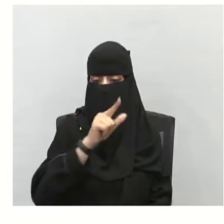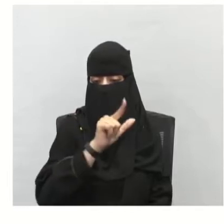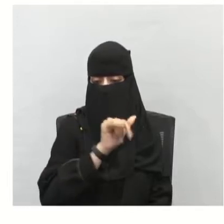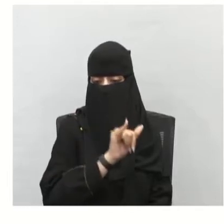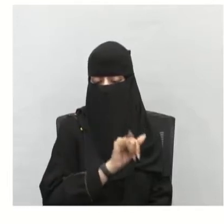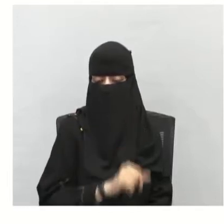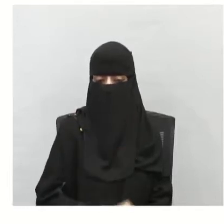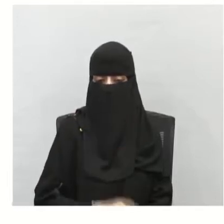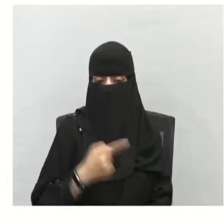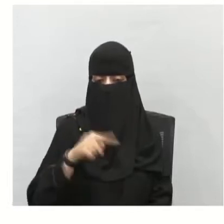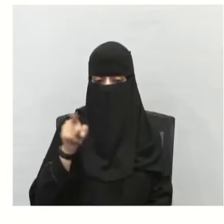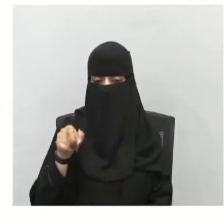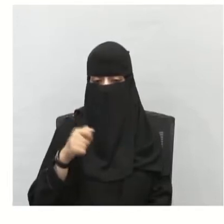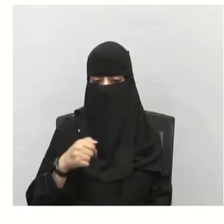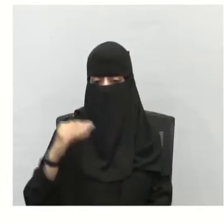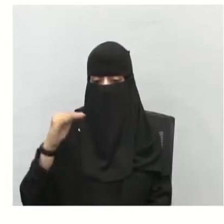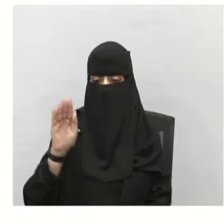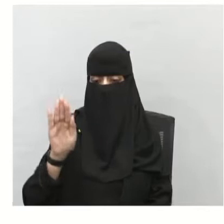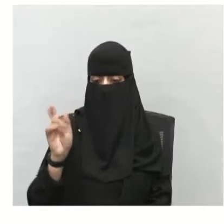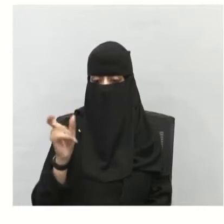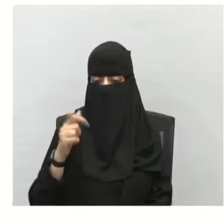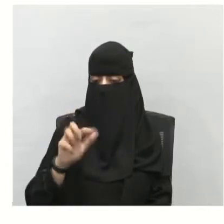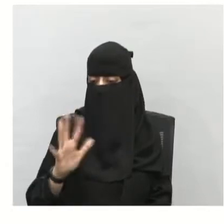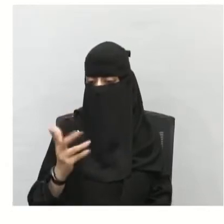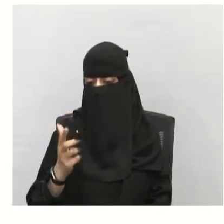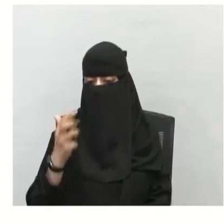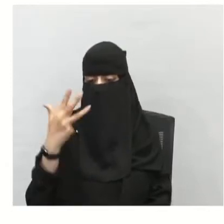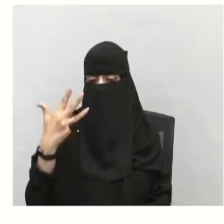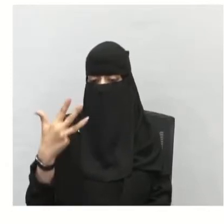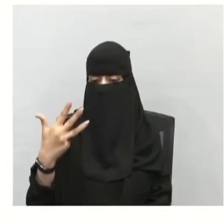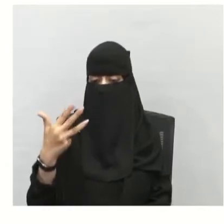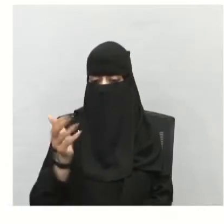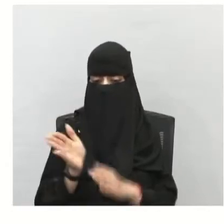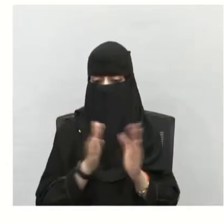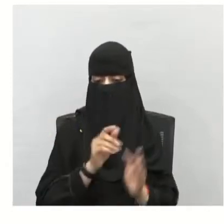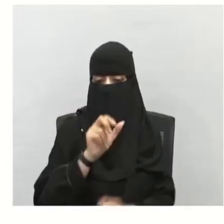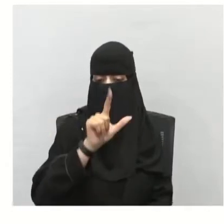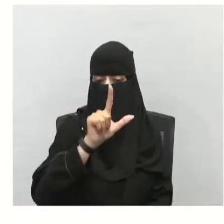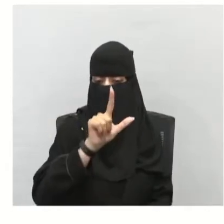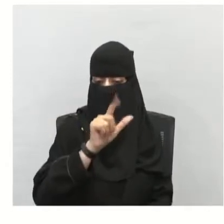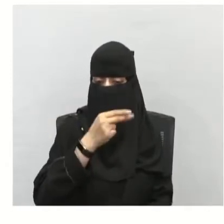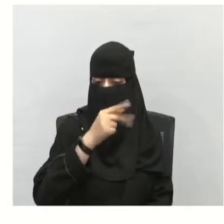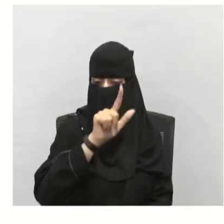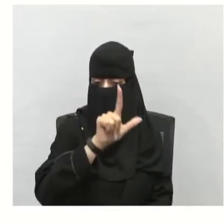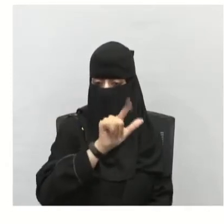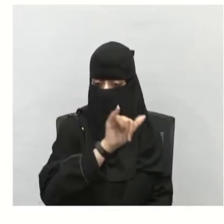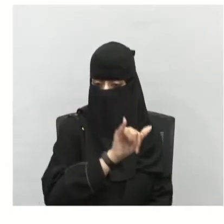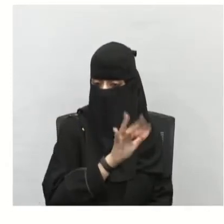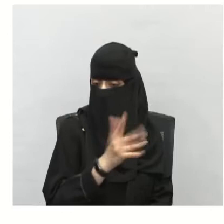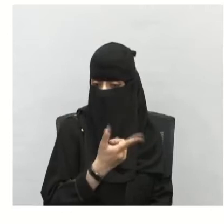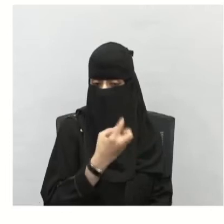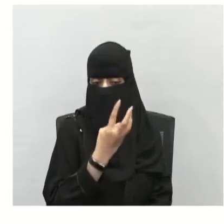لاحظوا حسن 9 وعلي ماذا؟ وعلي طبعا 3. 9 ضرب 10 يعطيني